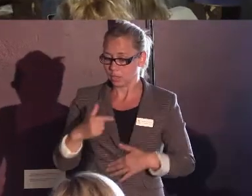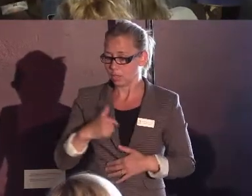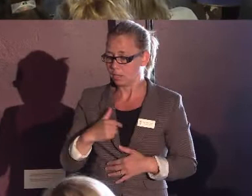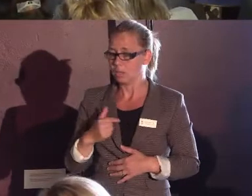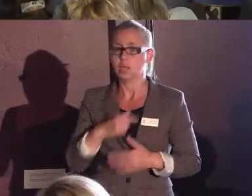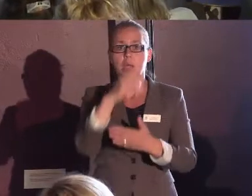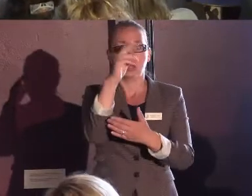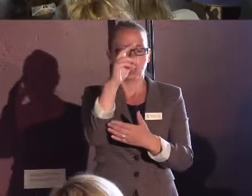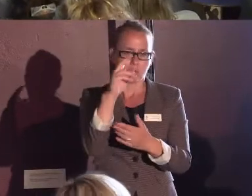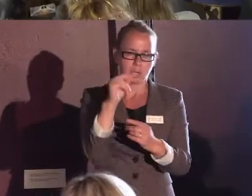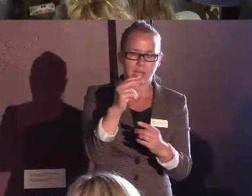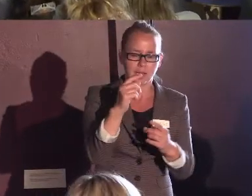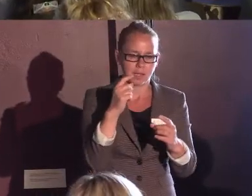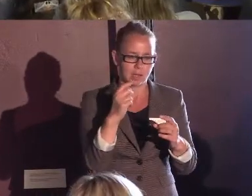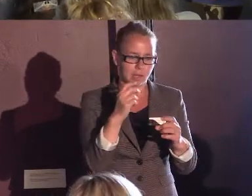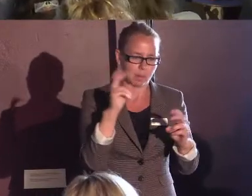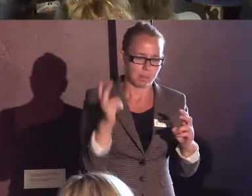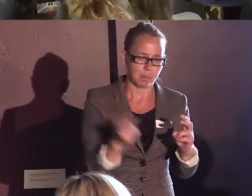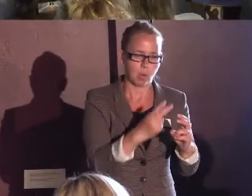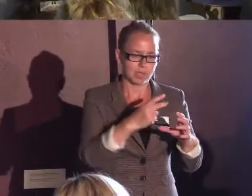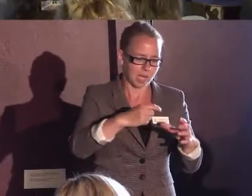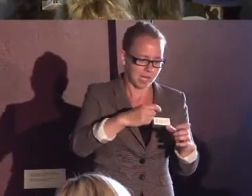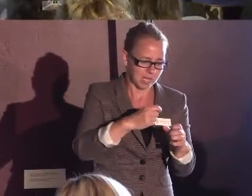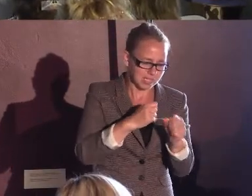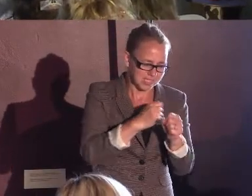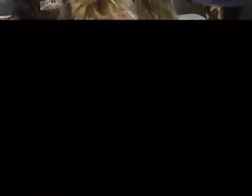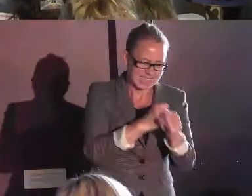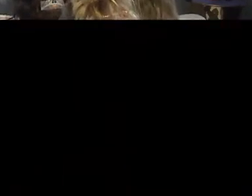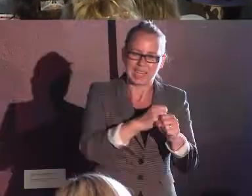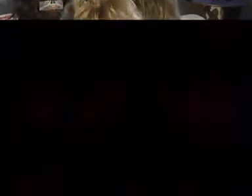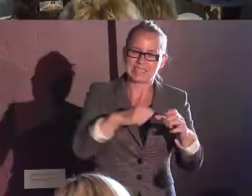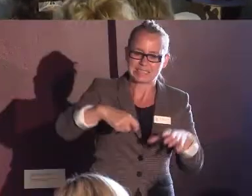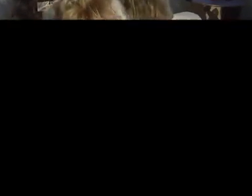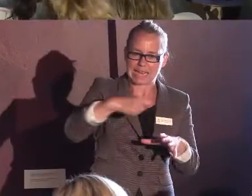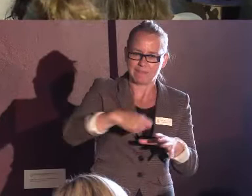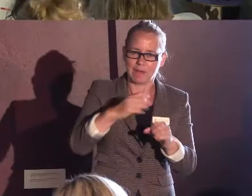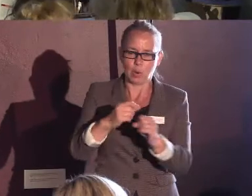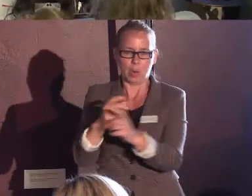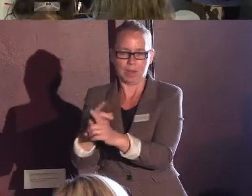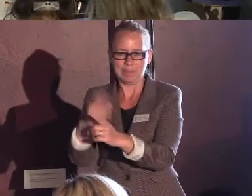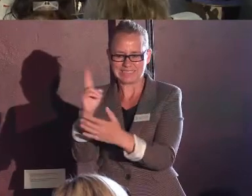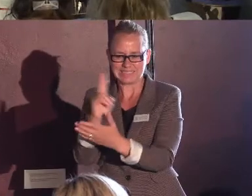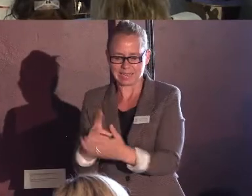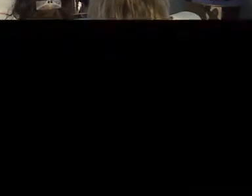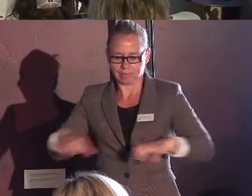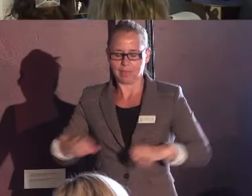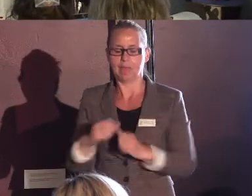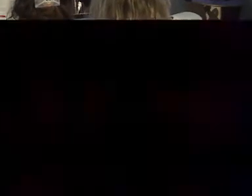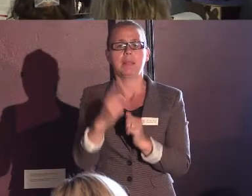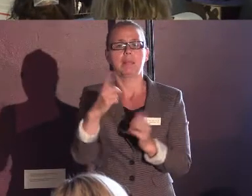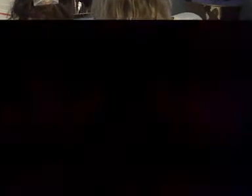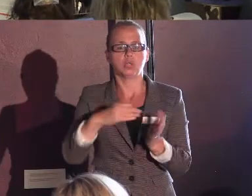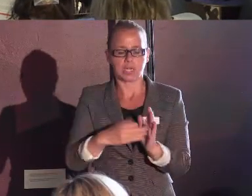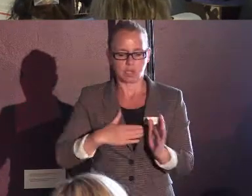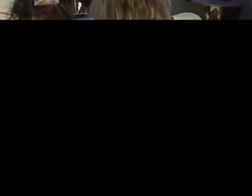en konstig kombination av att både slöjda att slävar och hålla på med spel. Det som jag vill berätta om är ett projekt